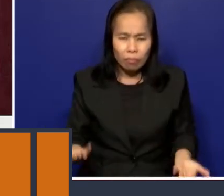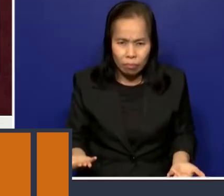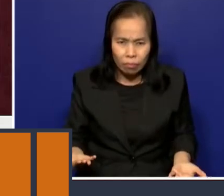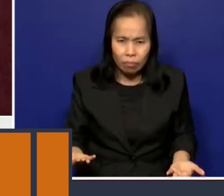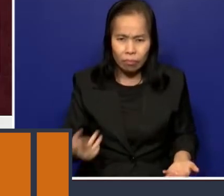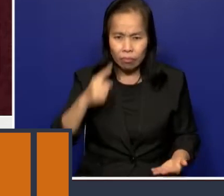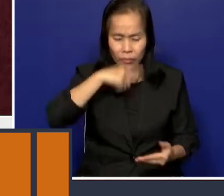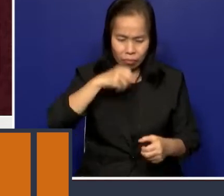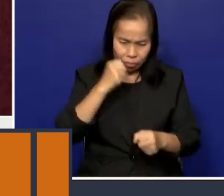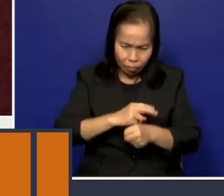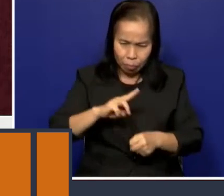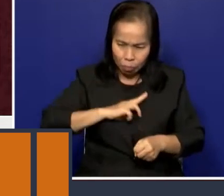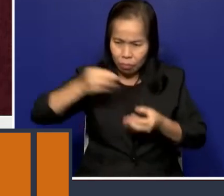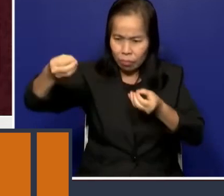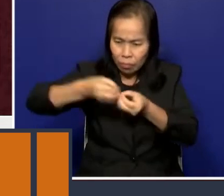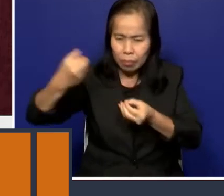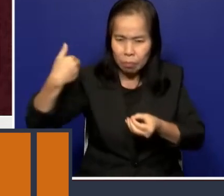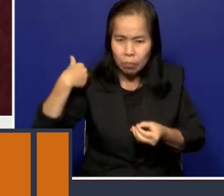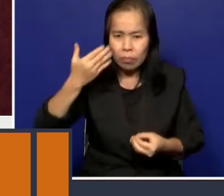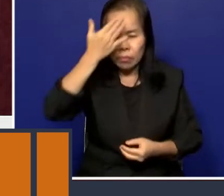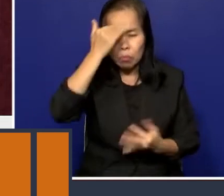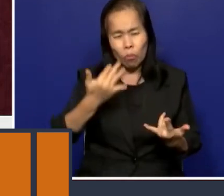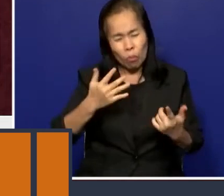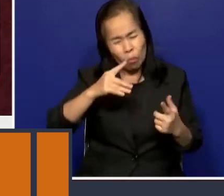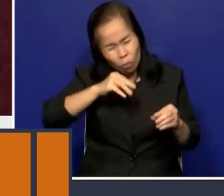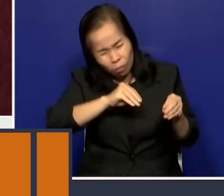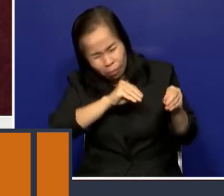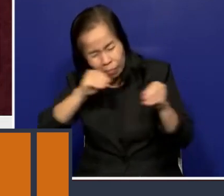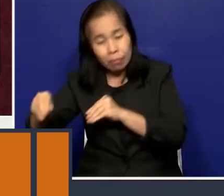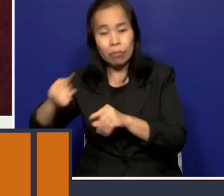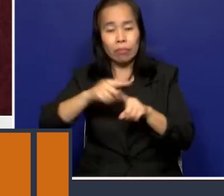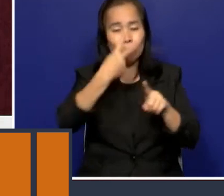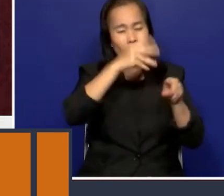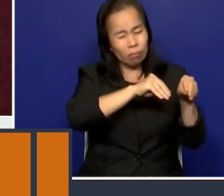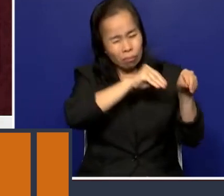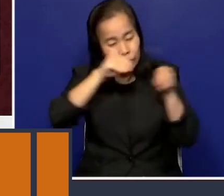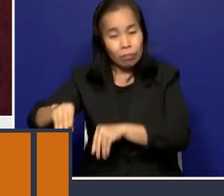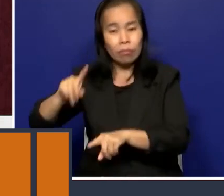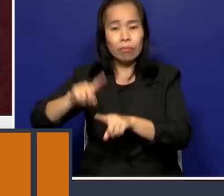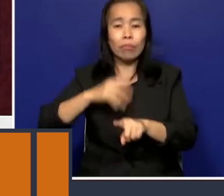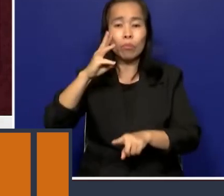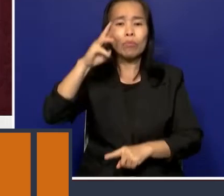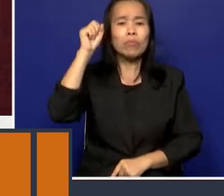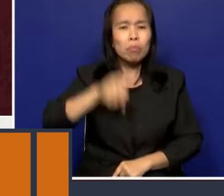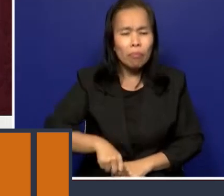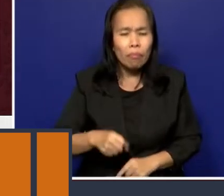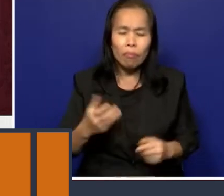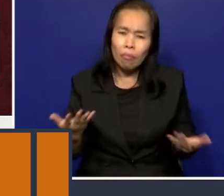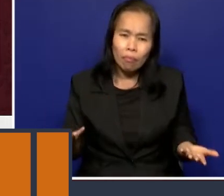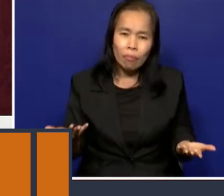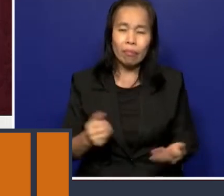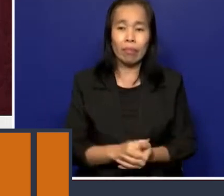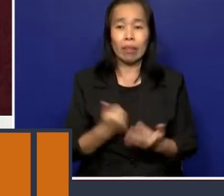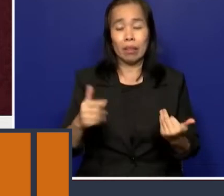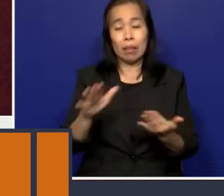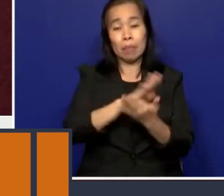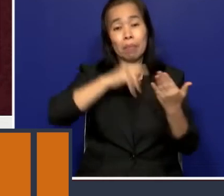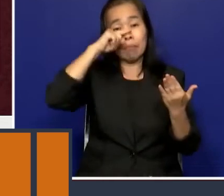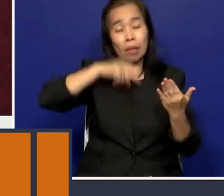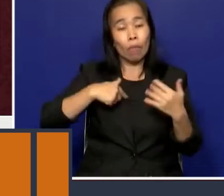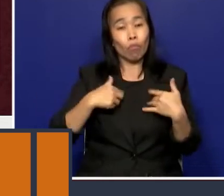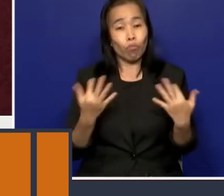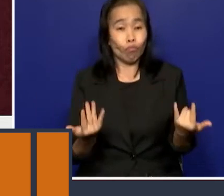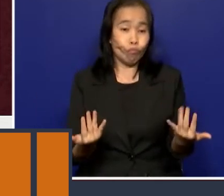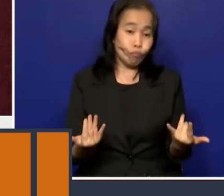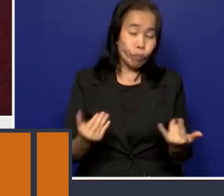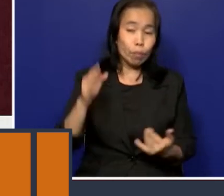ิเองแท้ ๆทำไมตองรอจถเดอนวธุนายนเพรวัคซีนเข้านำเข้าใช่หรอไม่แต่ประเทศไยต้องรอการผลิจาก